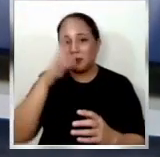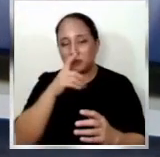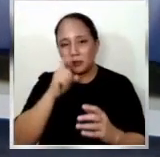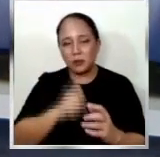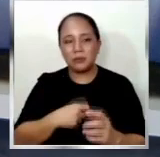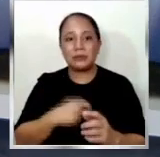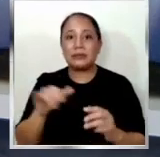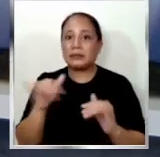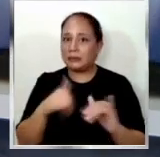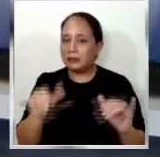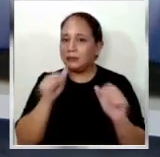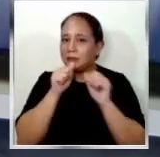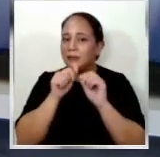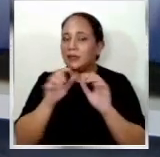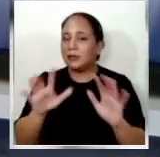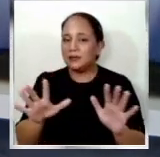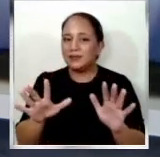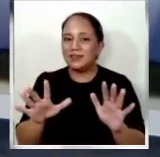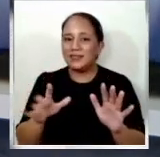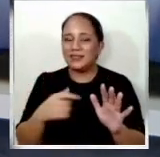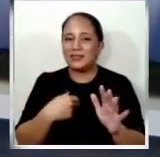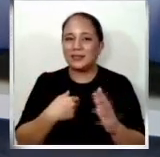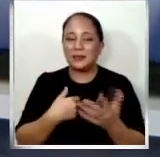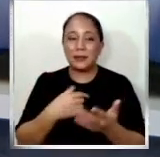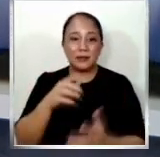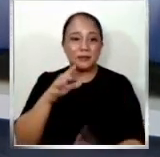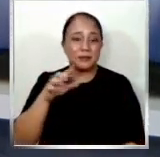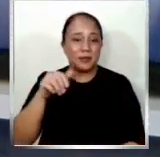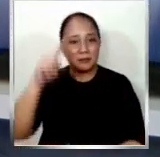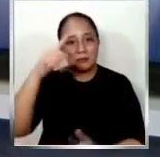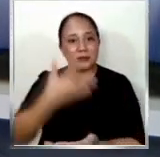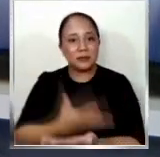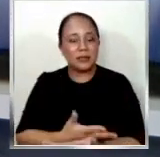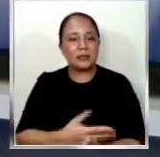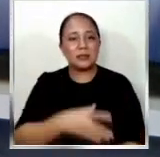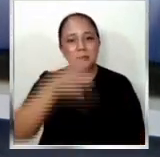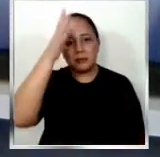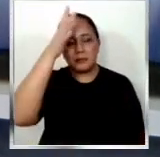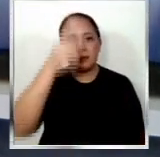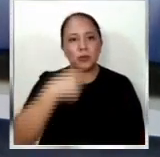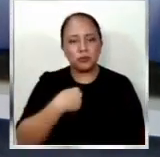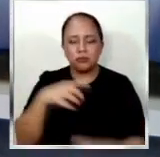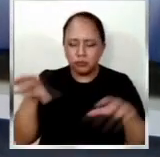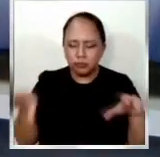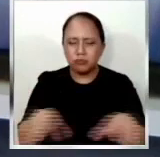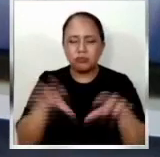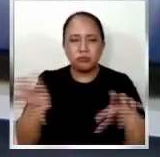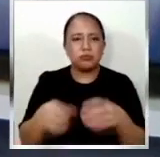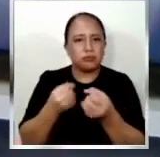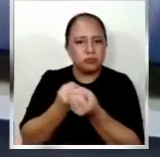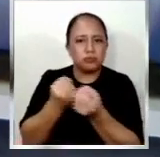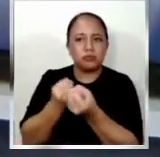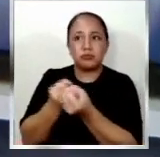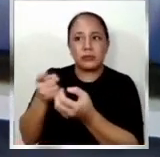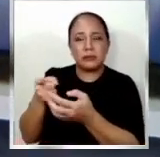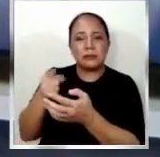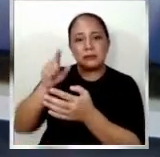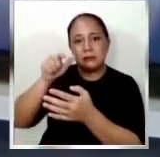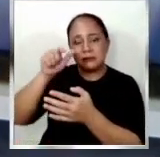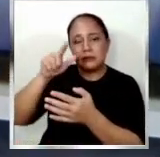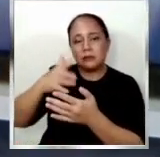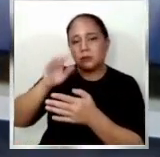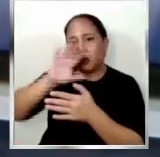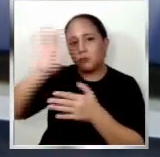ng mapagmahal na anak sa kanyang amang iginapang ang pagpapatapos sa kanya sa pag-aaral. Ang sorpresa